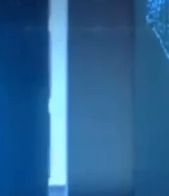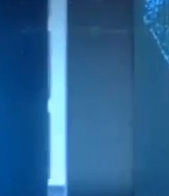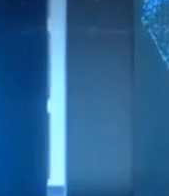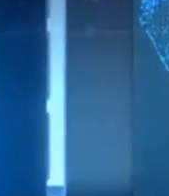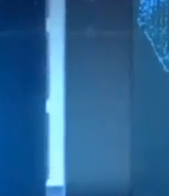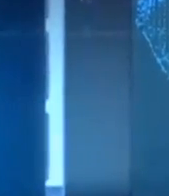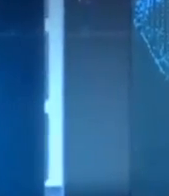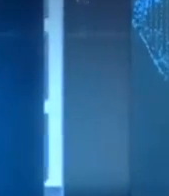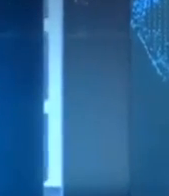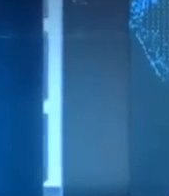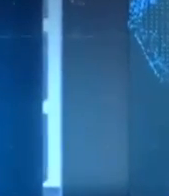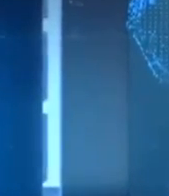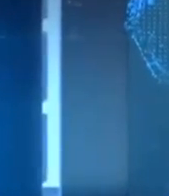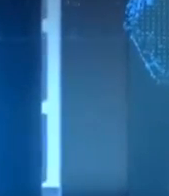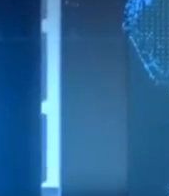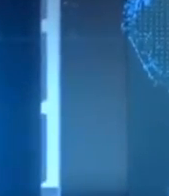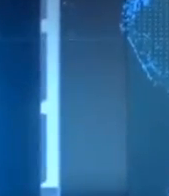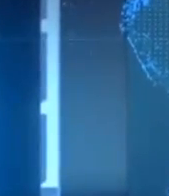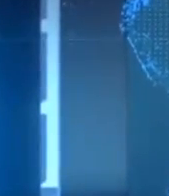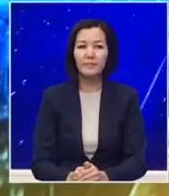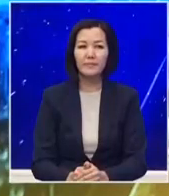Әсет Дүйсенбек, Жетісу телеарнасы.